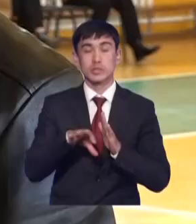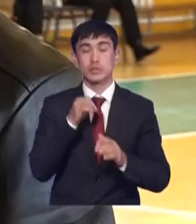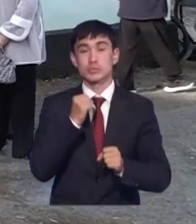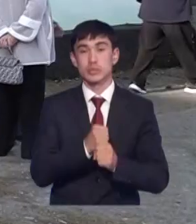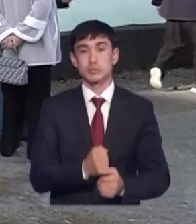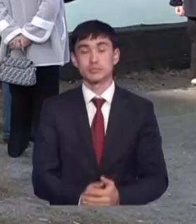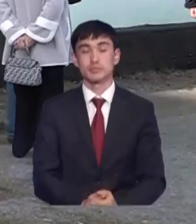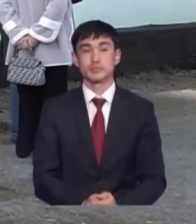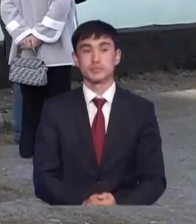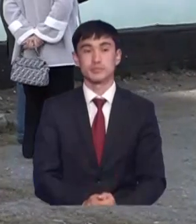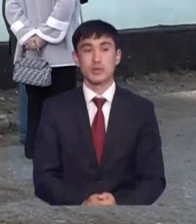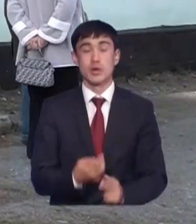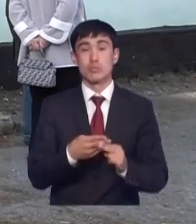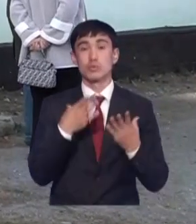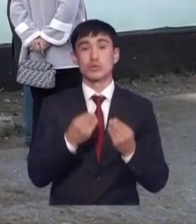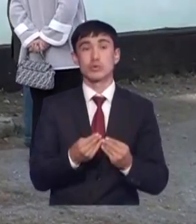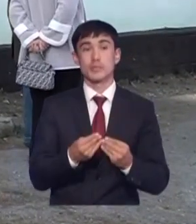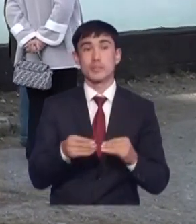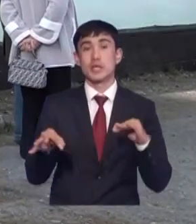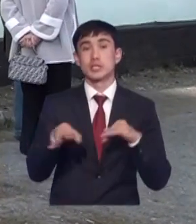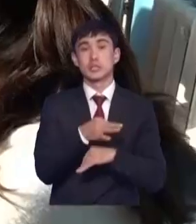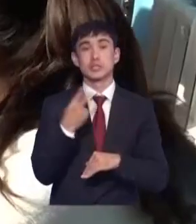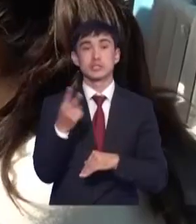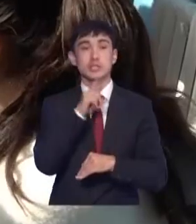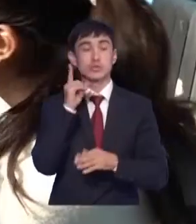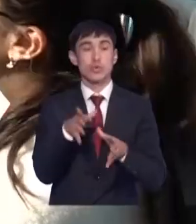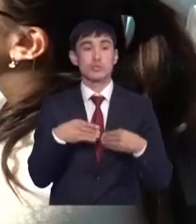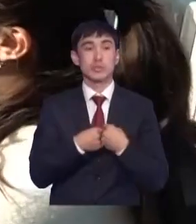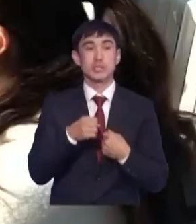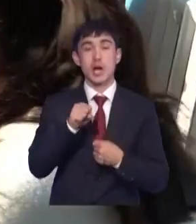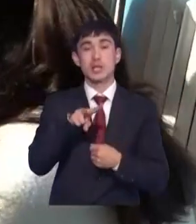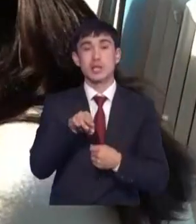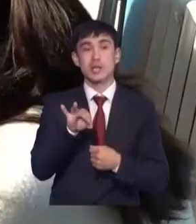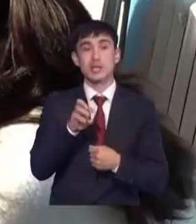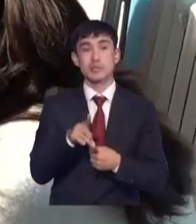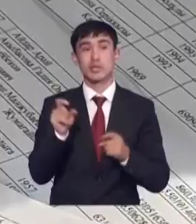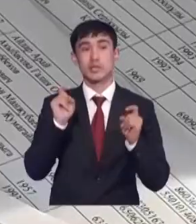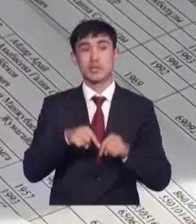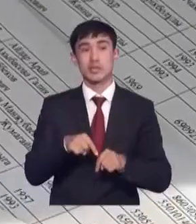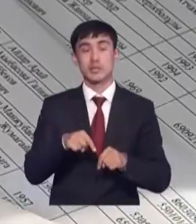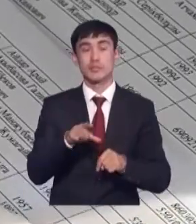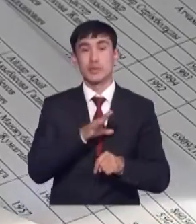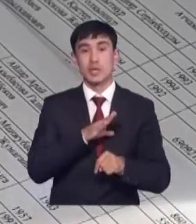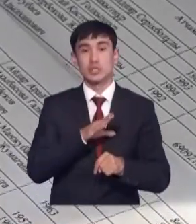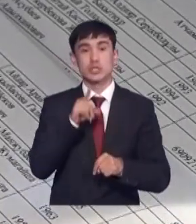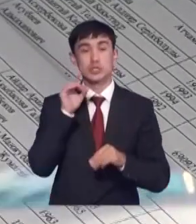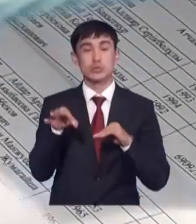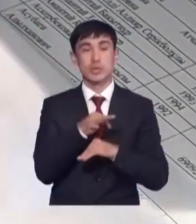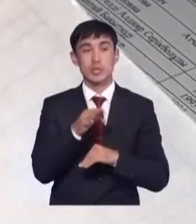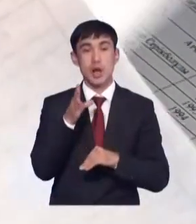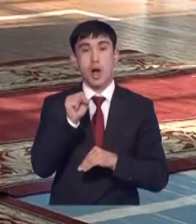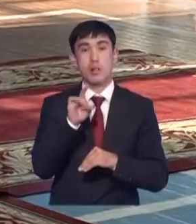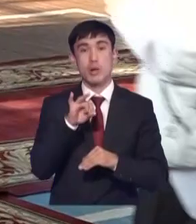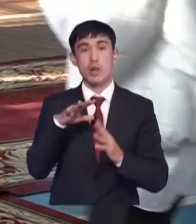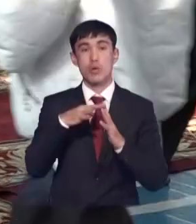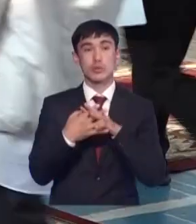жасадым. Бұл күні некелерін жаңа қиған жас отбасы әділет пен әдемі де дауыс берушілердің қатарынан көрінді. Жас шұбайлар Алмалы